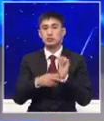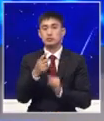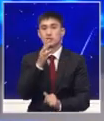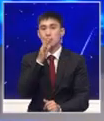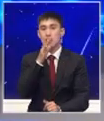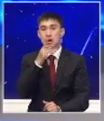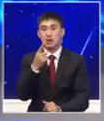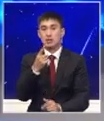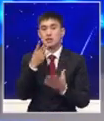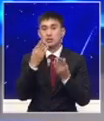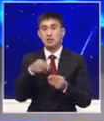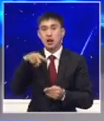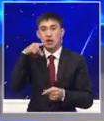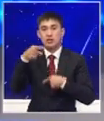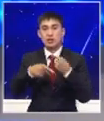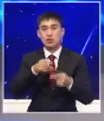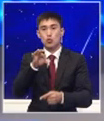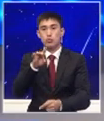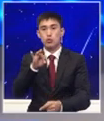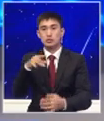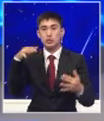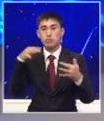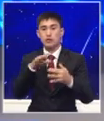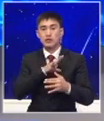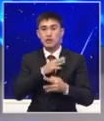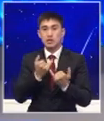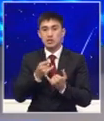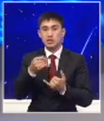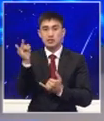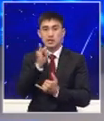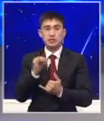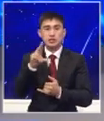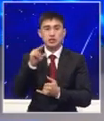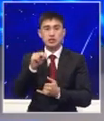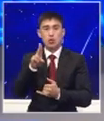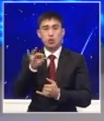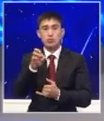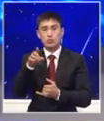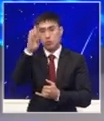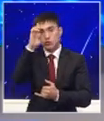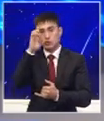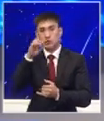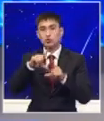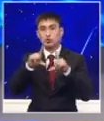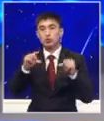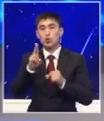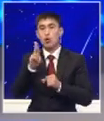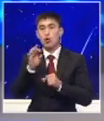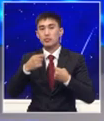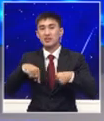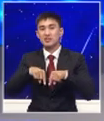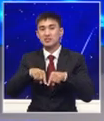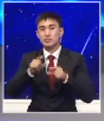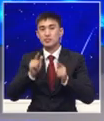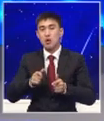380 лет минуло со дня легендарной Урбулакской битвы. Накануне исторической даты коммунальным государственным учреждением Хугамдык